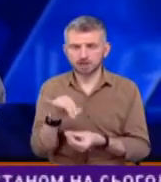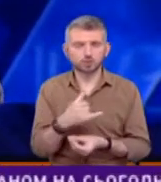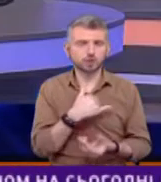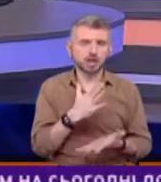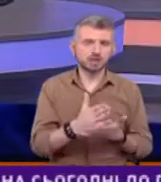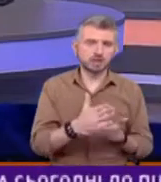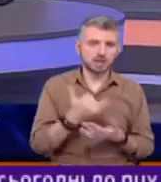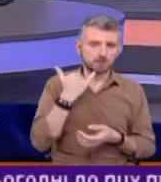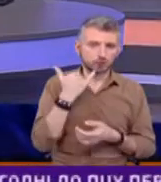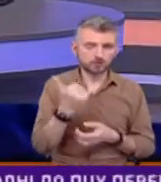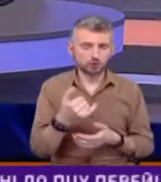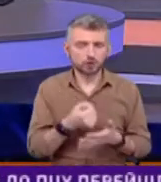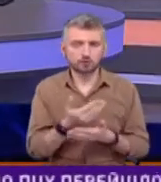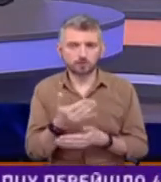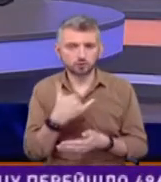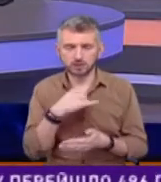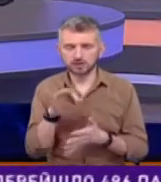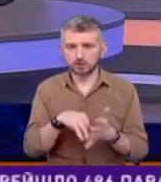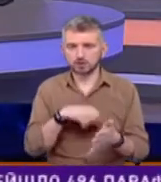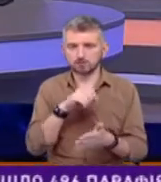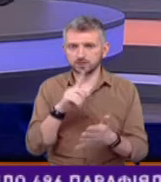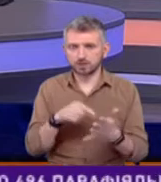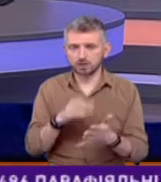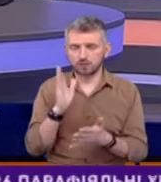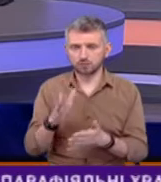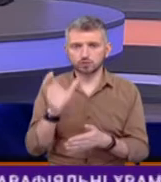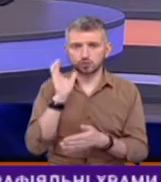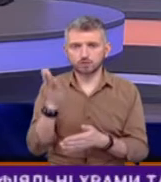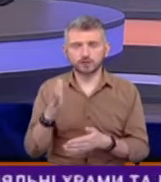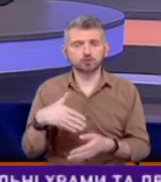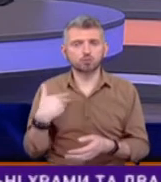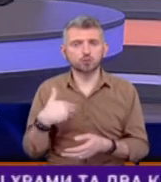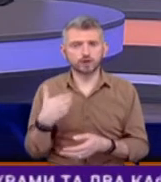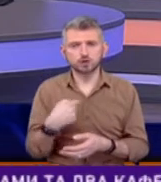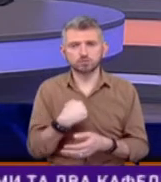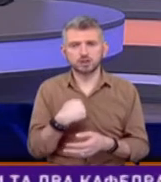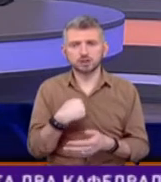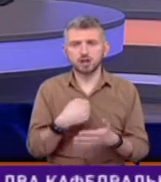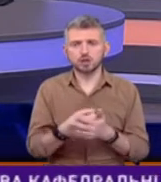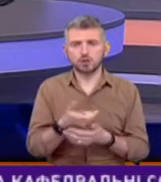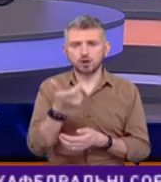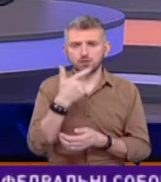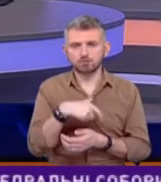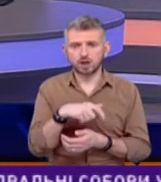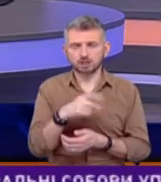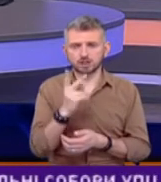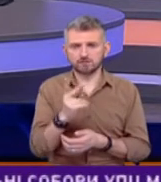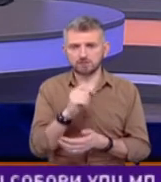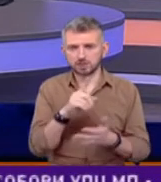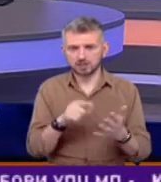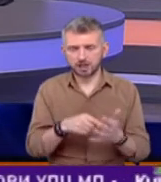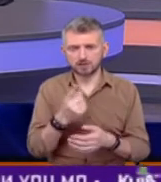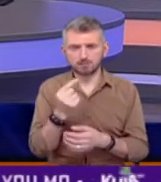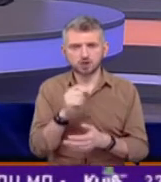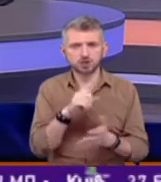телефонний дзвінок, пан Анатолій, і до вас мене зразу запитання буде. Алло, слухаємо вас уважно. Доброго вечора. У мене саме до пана два питання.